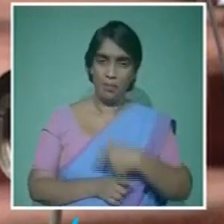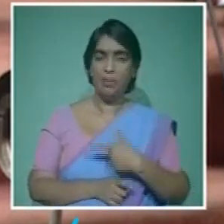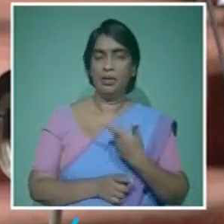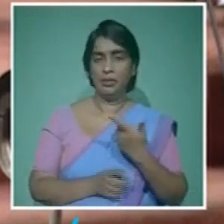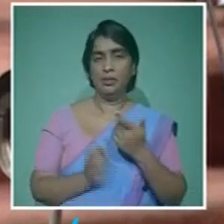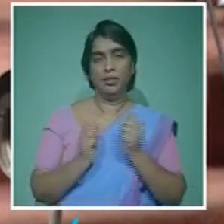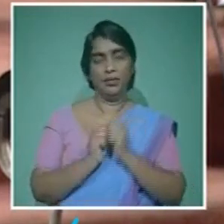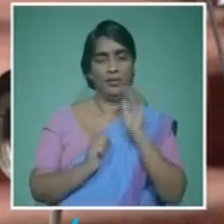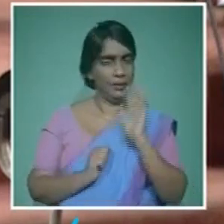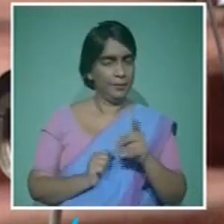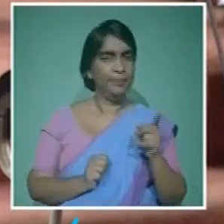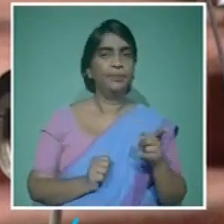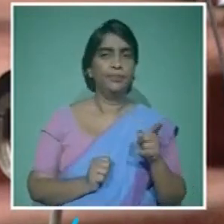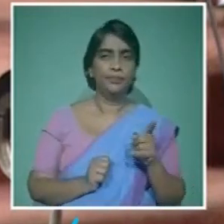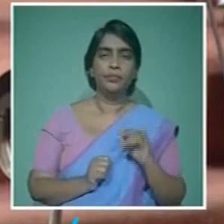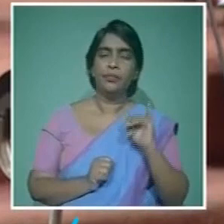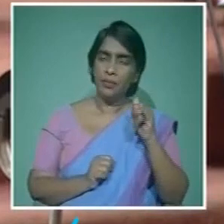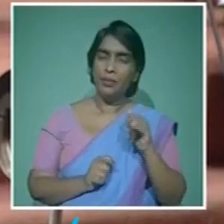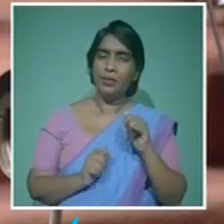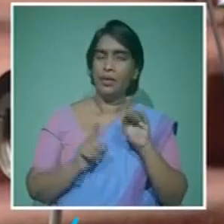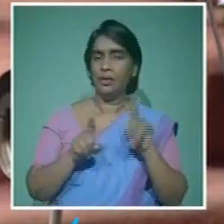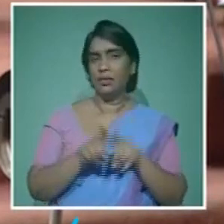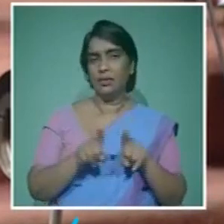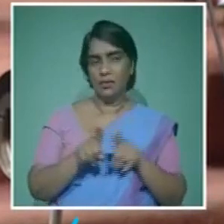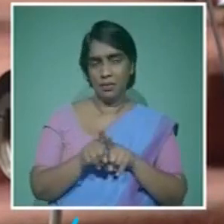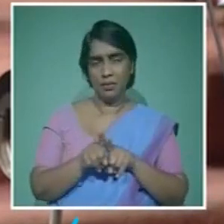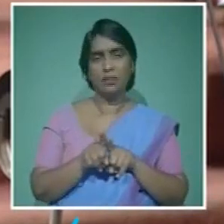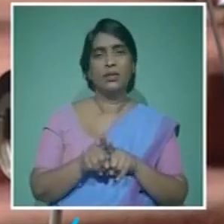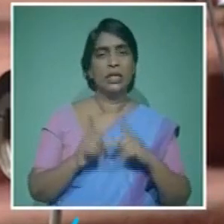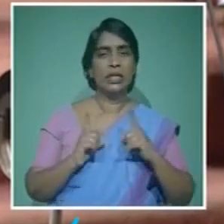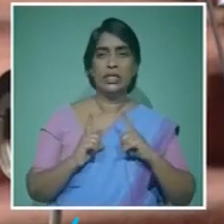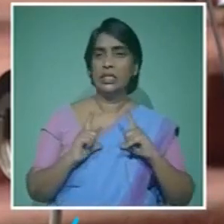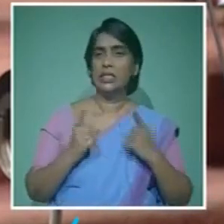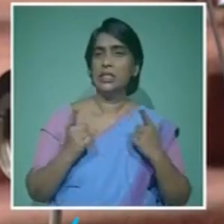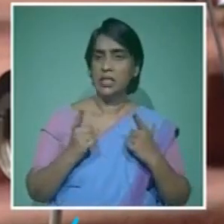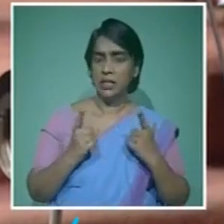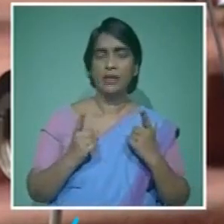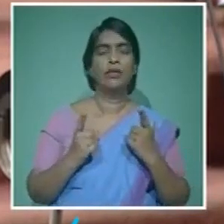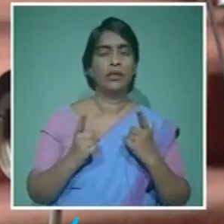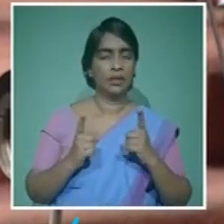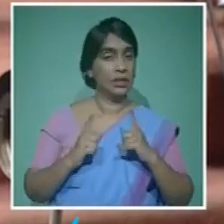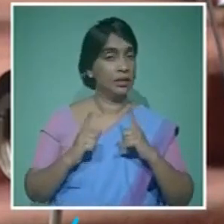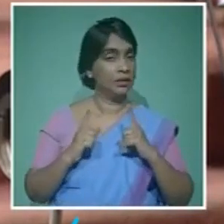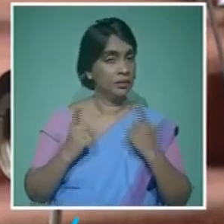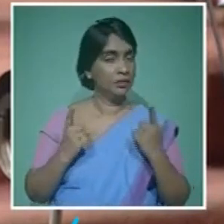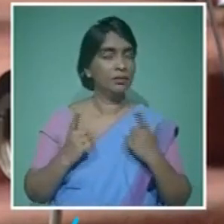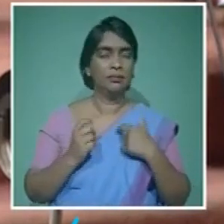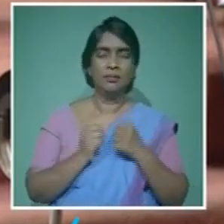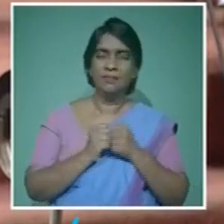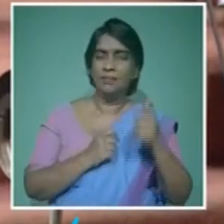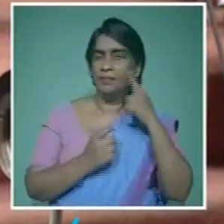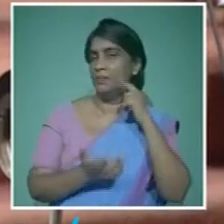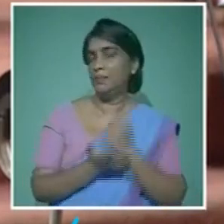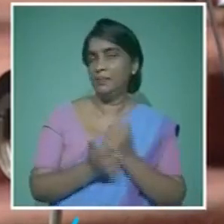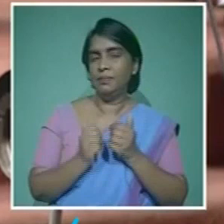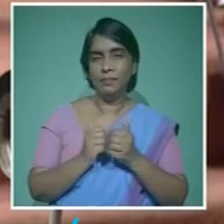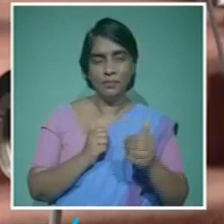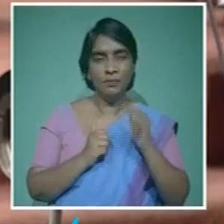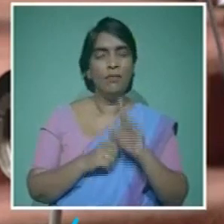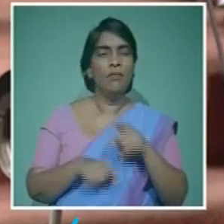வந்து ஓரளவுக்கு தங்களுடைய வாழ்க்கையை, தங்களுடைய குடும்பத்தின் வாழ்க்கையை நடாத்தி கொண்டிருந்தார்கள். இன்று